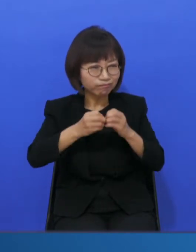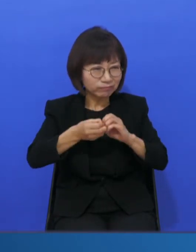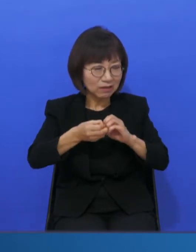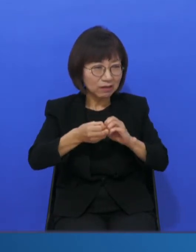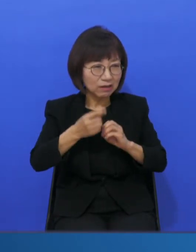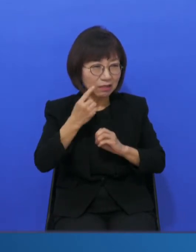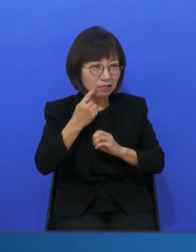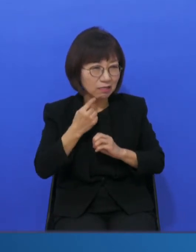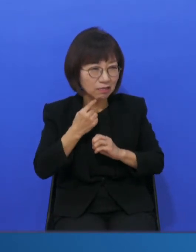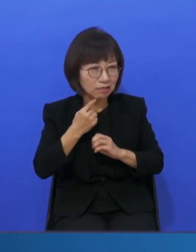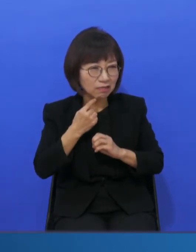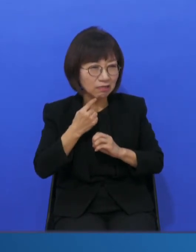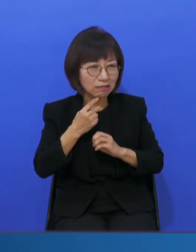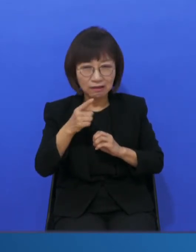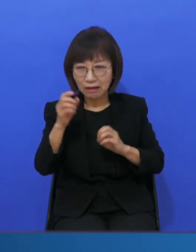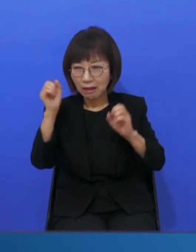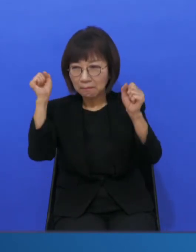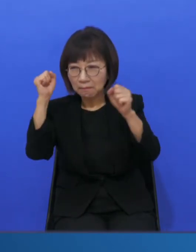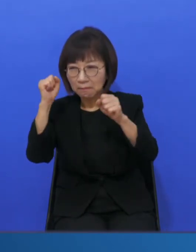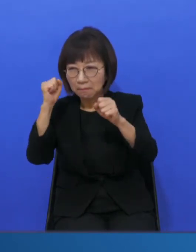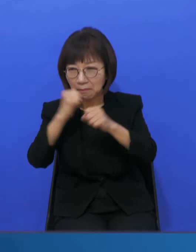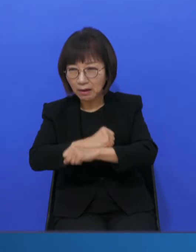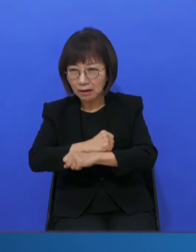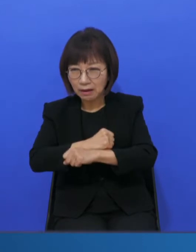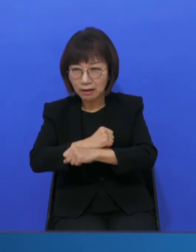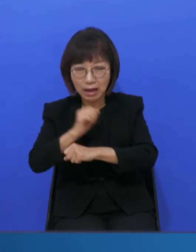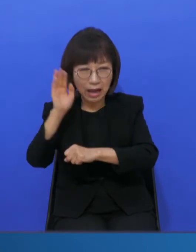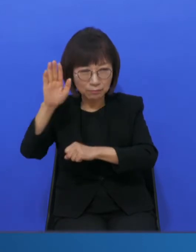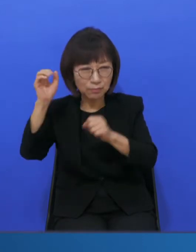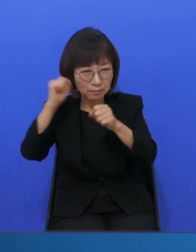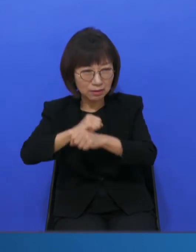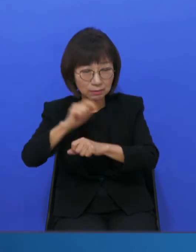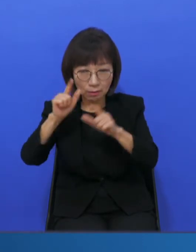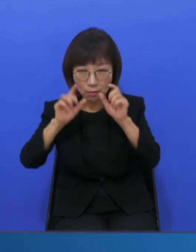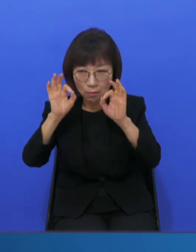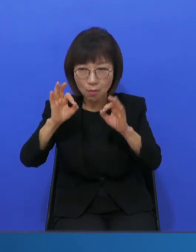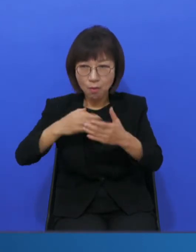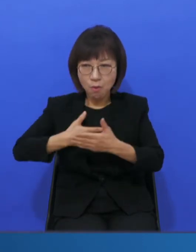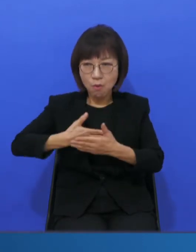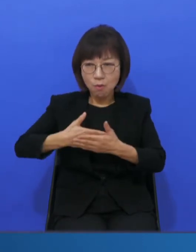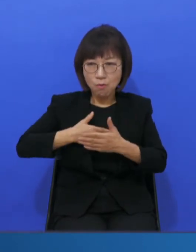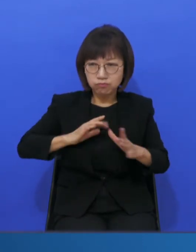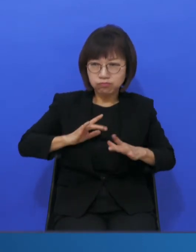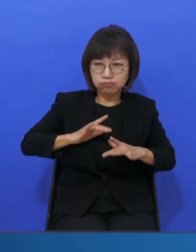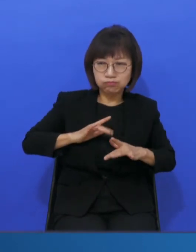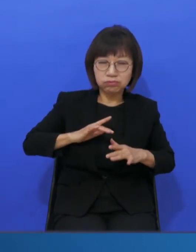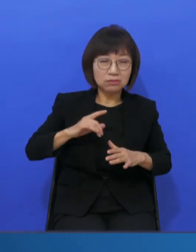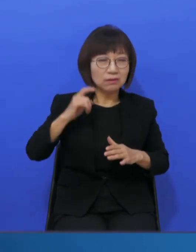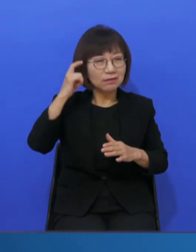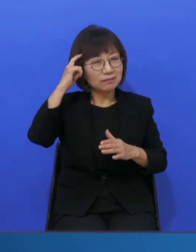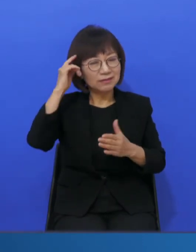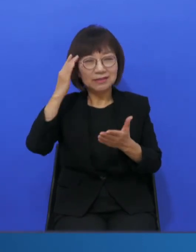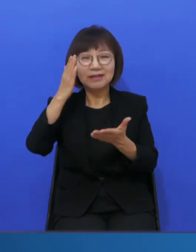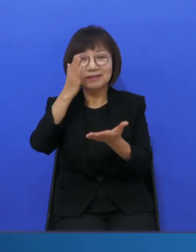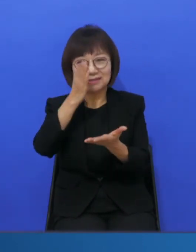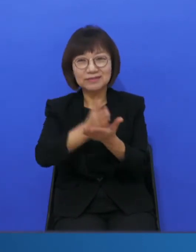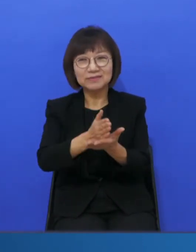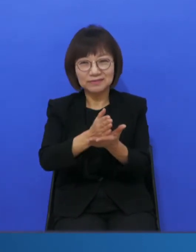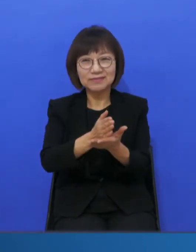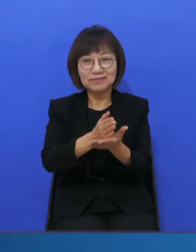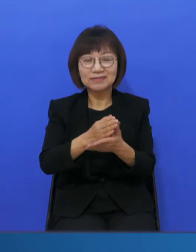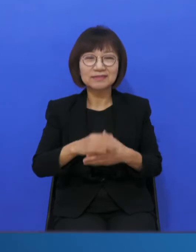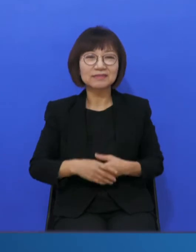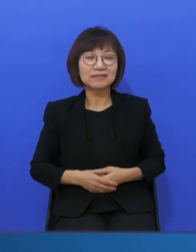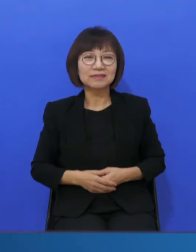be envious of the incorrect 망할 things 거 보고 두려워하지 말라 이 Do 말이에요. not be 아니, 망할 envious 거 of 보고 왜 things 두려워합니까? that will be destroyed. 그렇잖아요. Think about